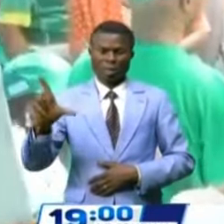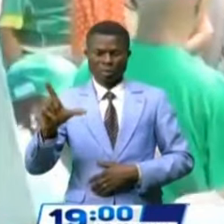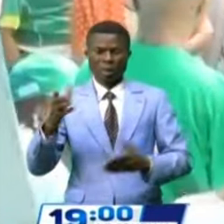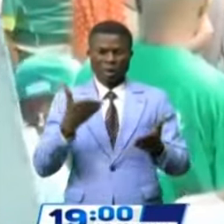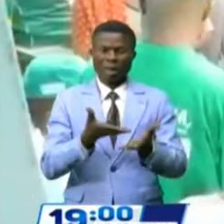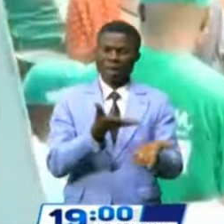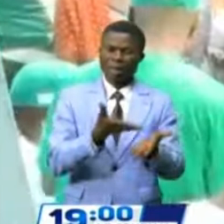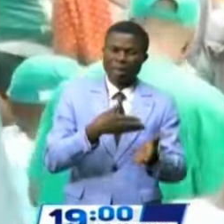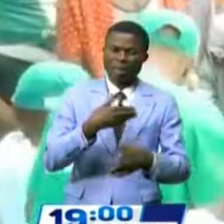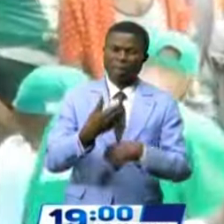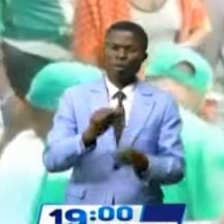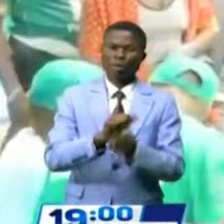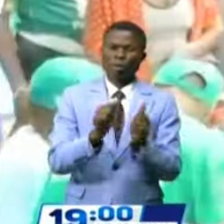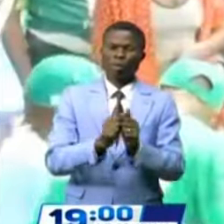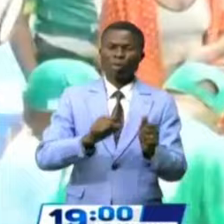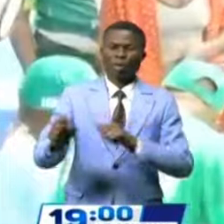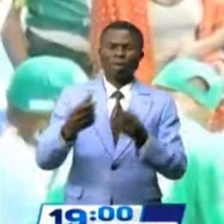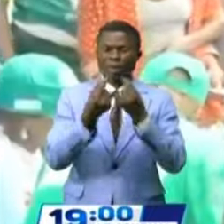Fonds mondial.